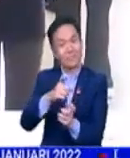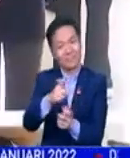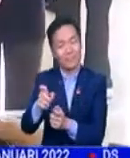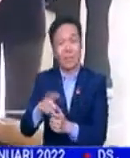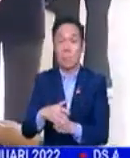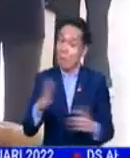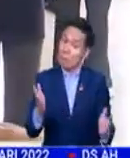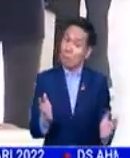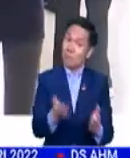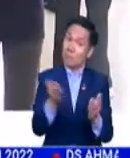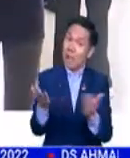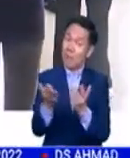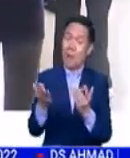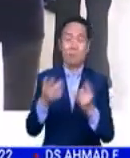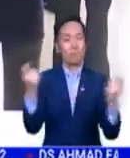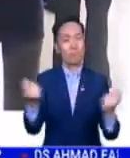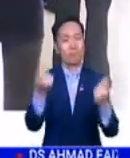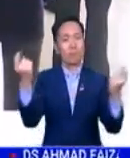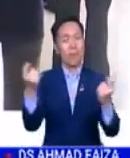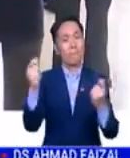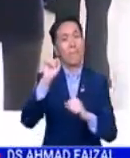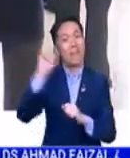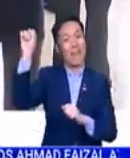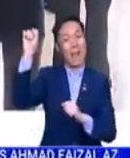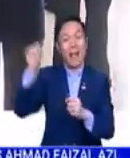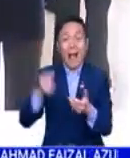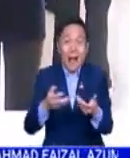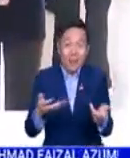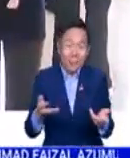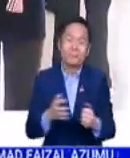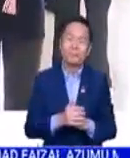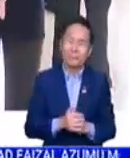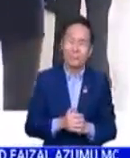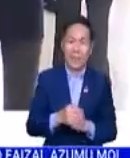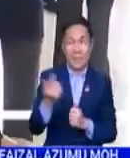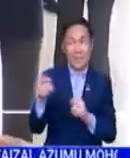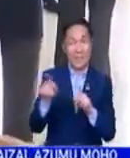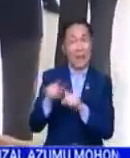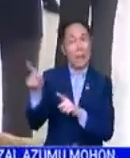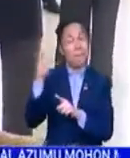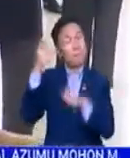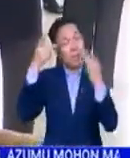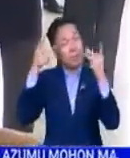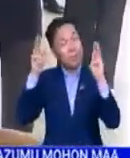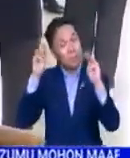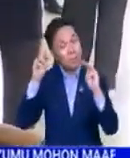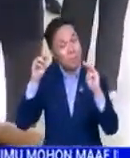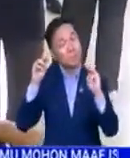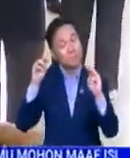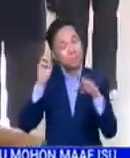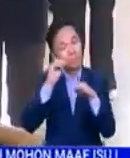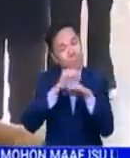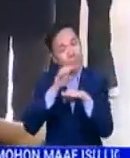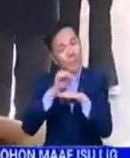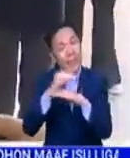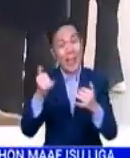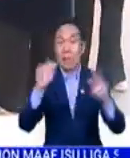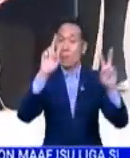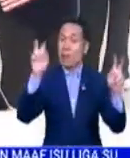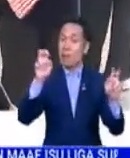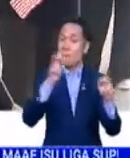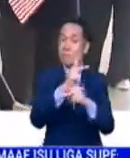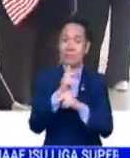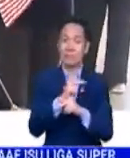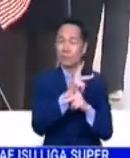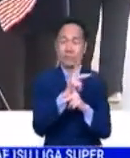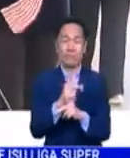menyemarakkan aktiviti Hari Kemerdekaan. Bagaimana dengan saranan Perdana Menteri kita untuk keluarga Malaysia yang prihatin.